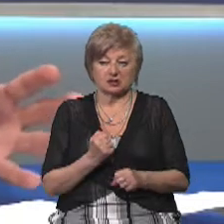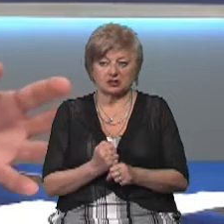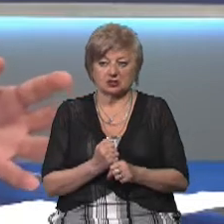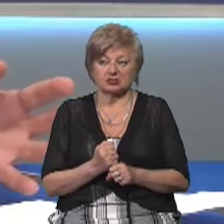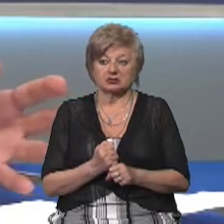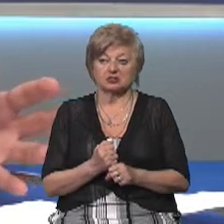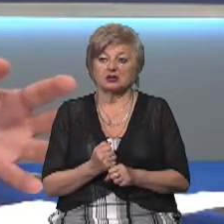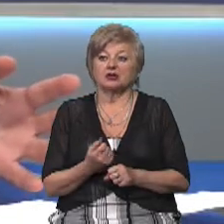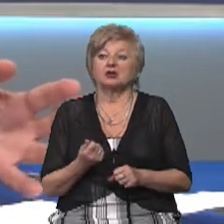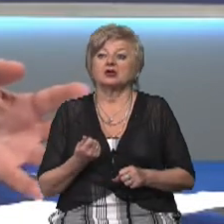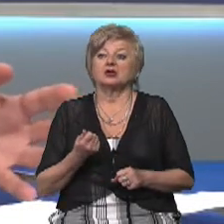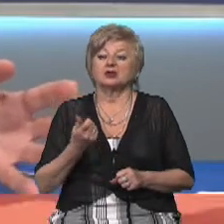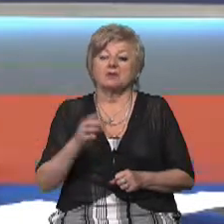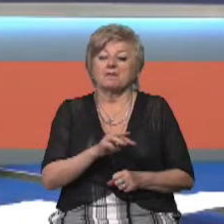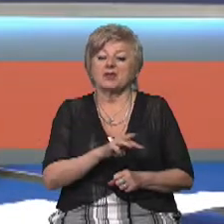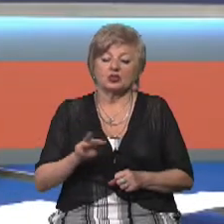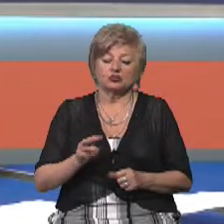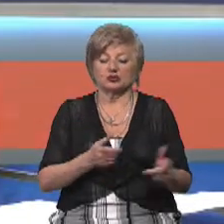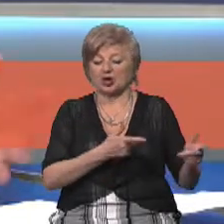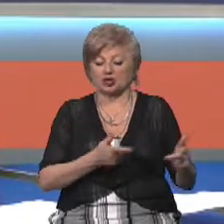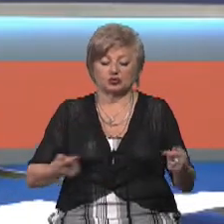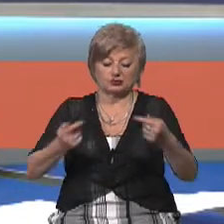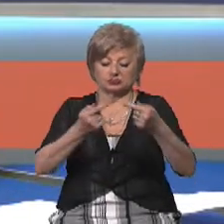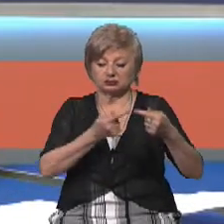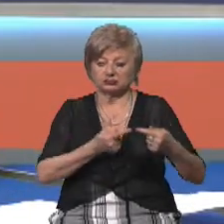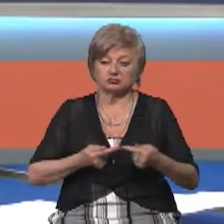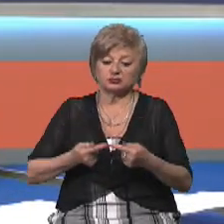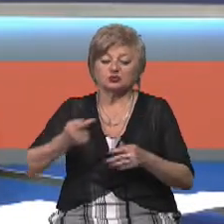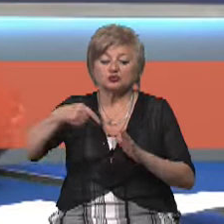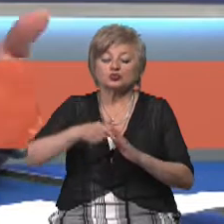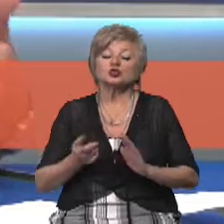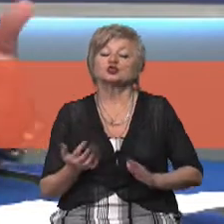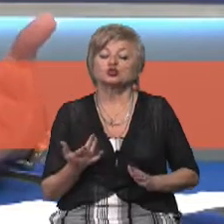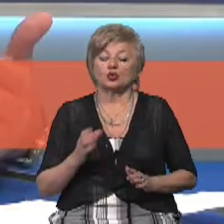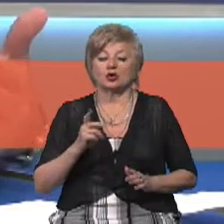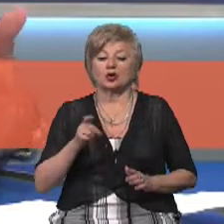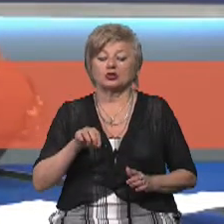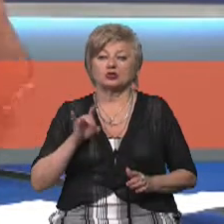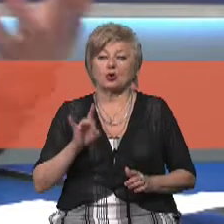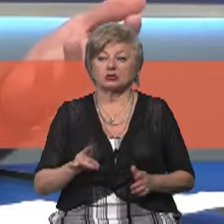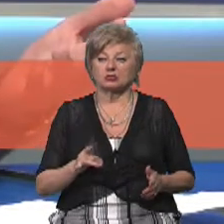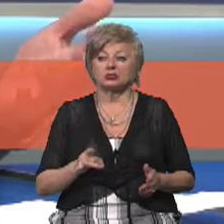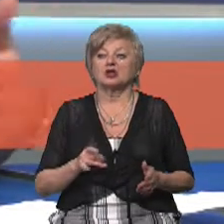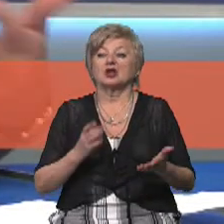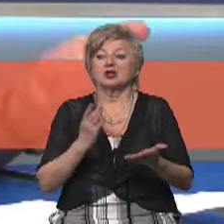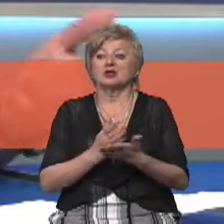за несколько минут определяет содержание хлора, и есть все возможности передать онлайн сразу же